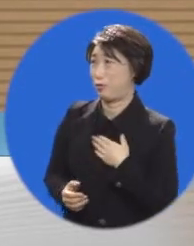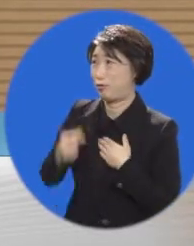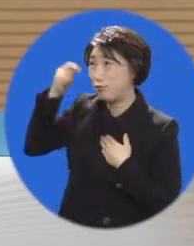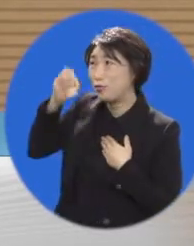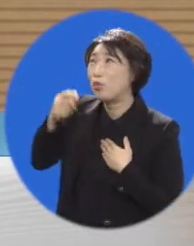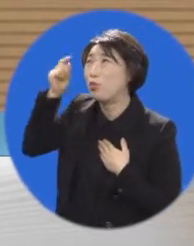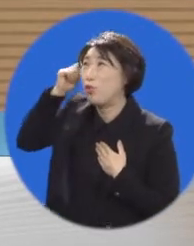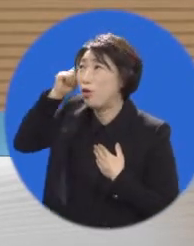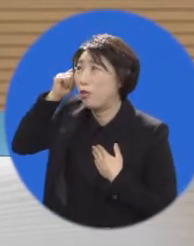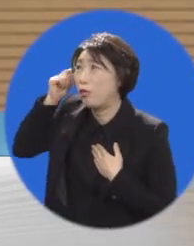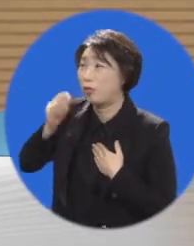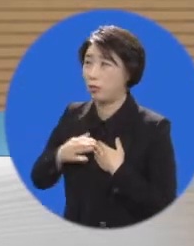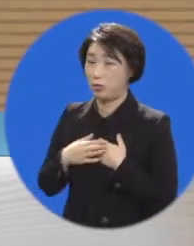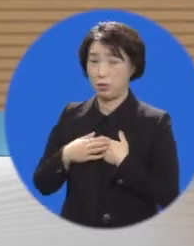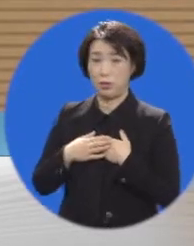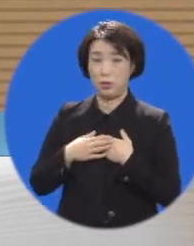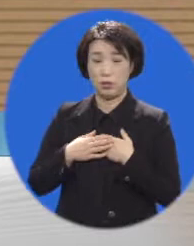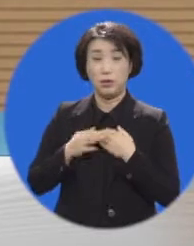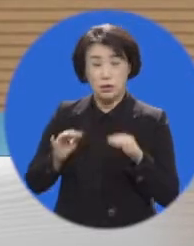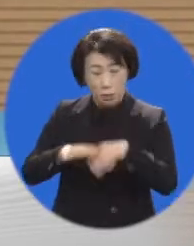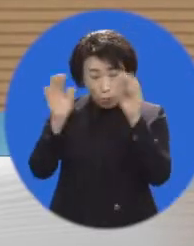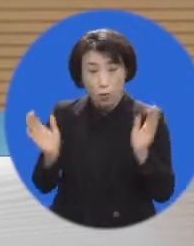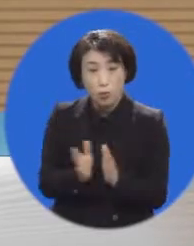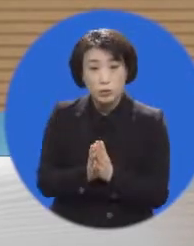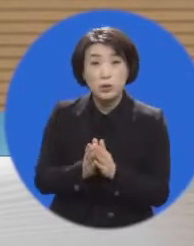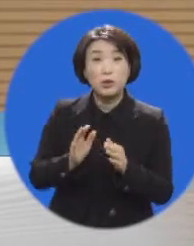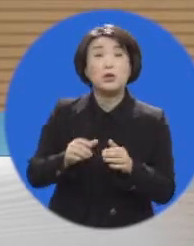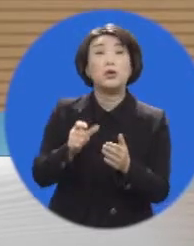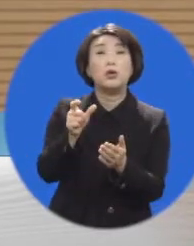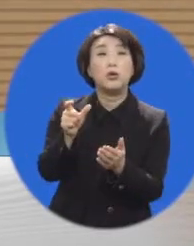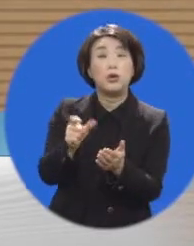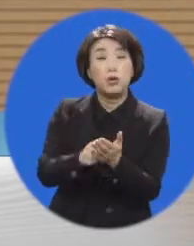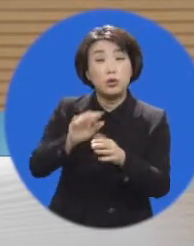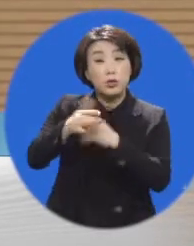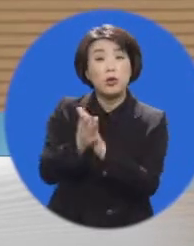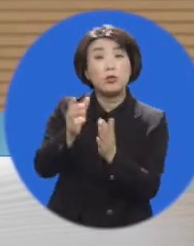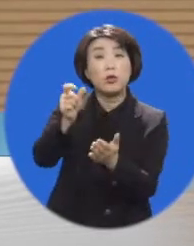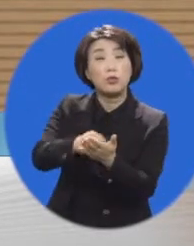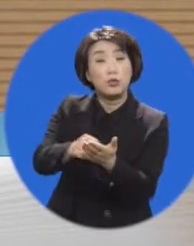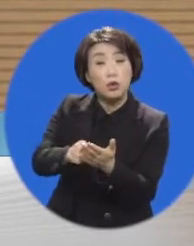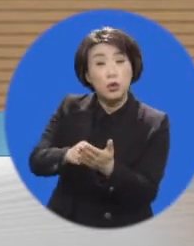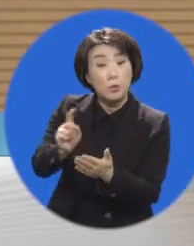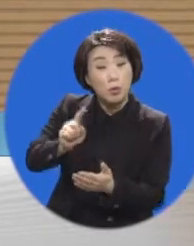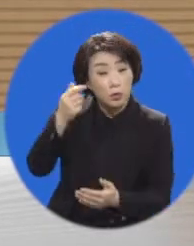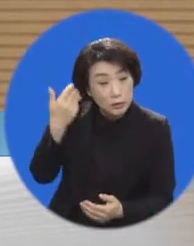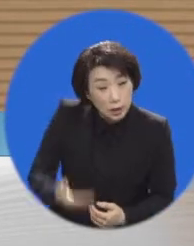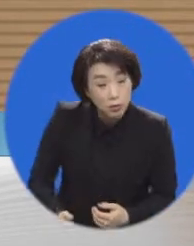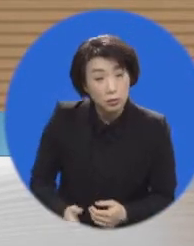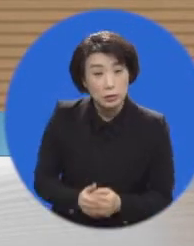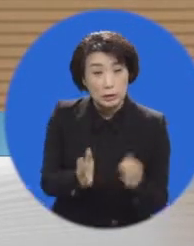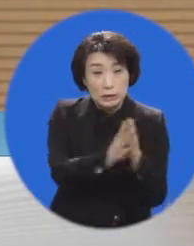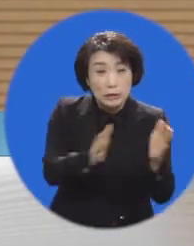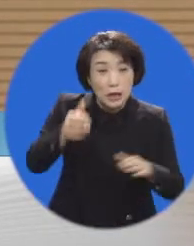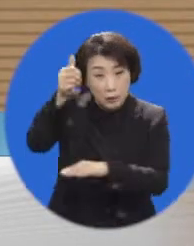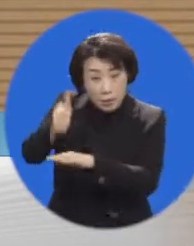모르세요? 거기 다 성경은 뭐라고 되어 있는 줄 아니? 시중 1권